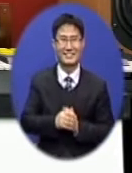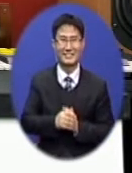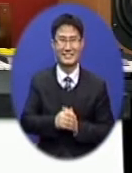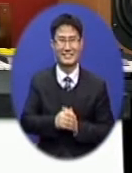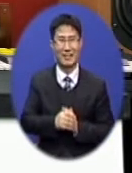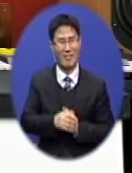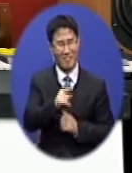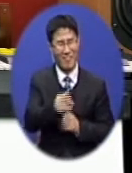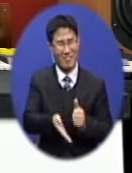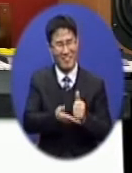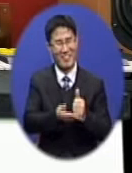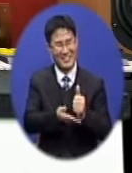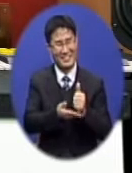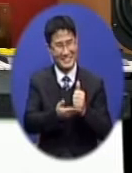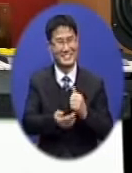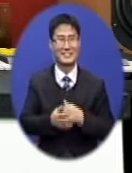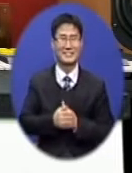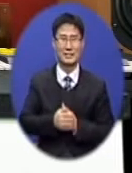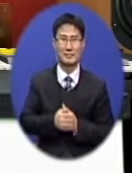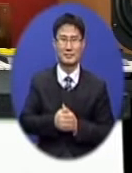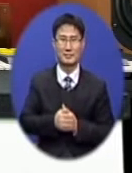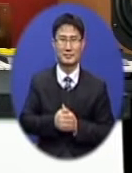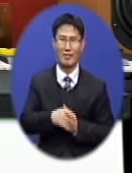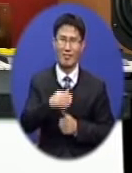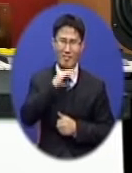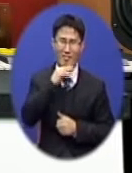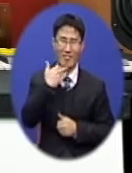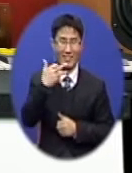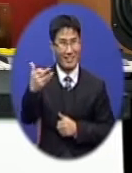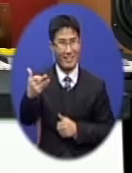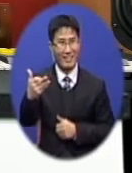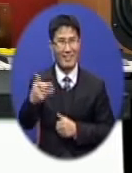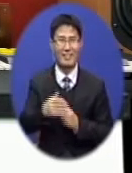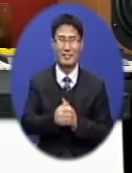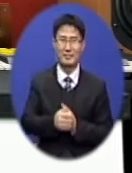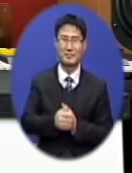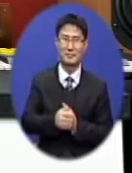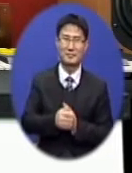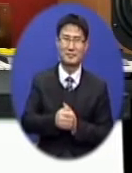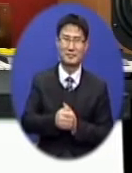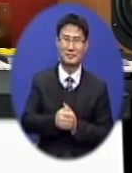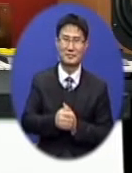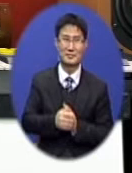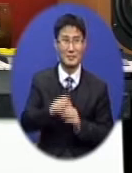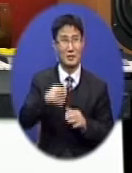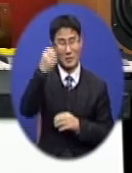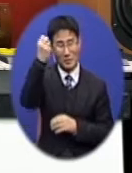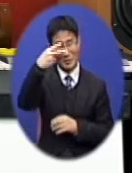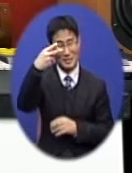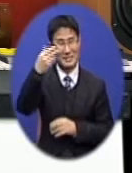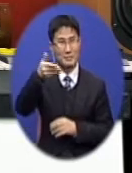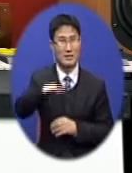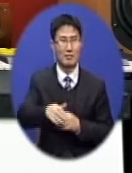기특하면 기특하죠. 아주 기특해요. 네. 네. 어떻게 18살에 네. 물론 이제 뭐 이제 고2가